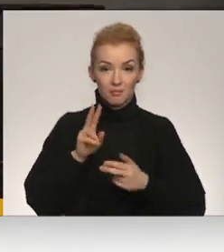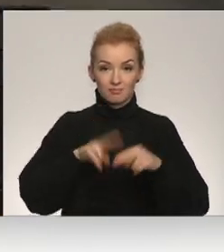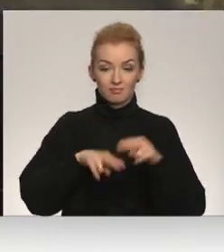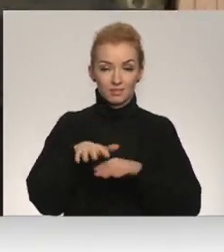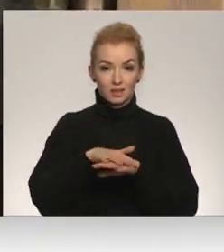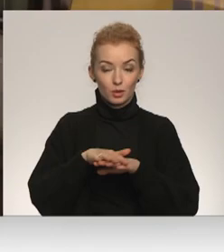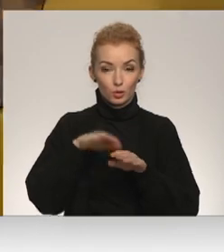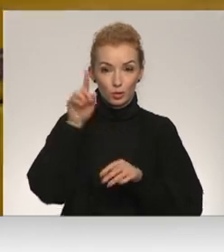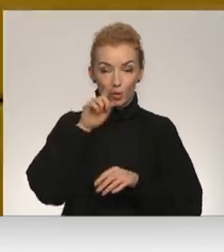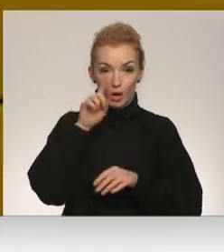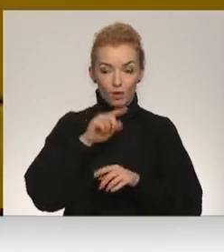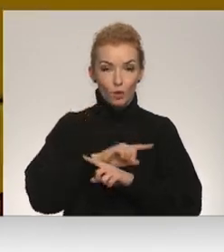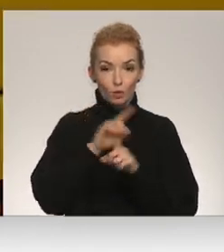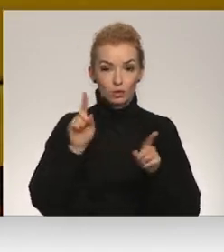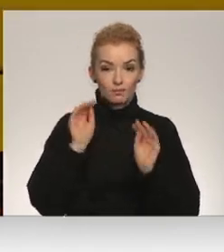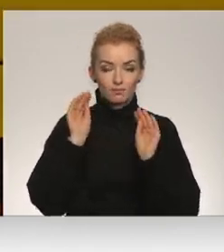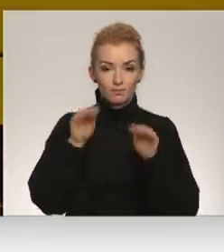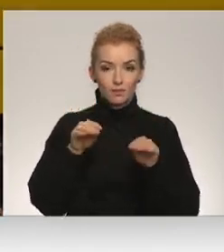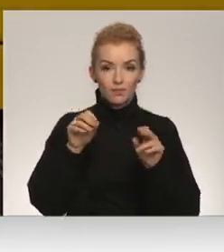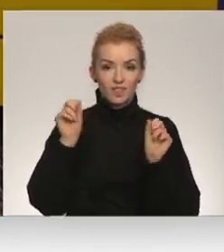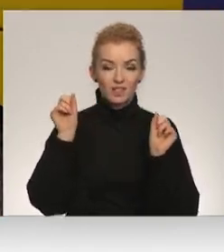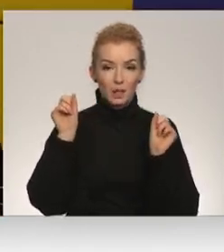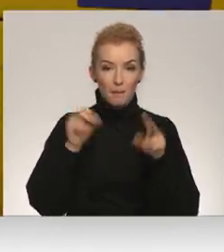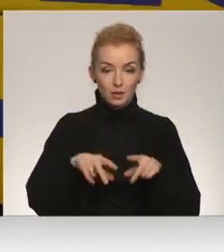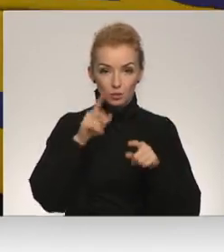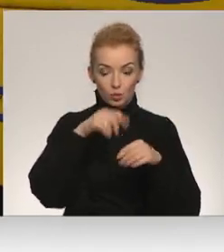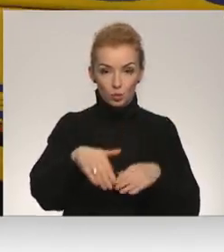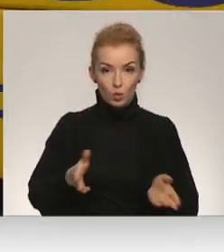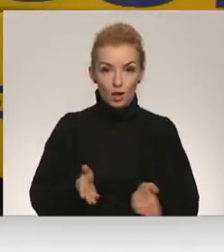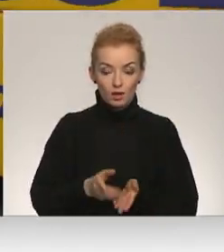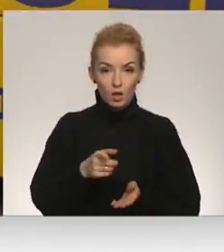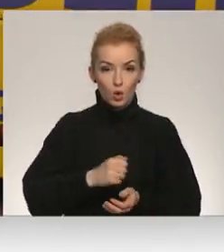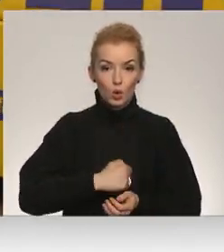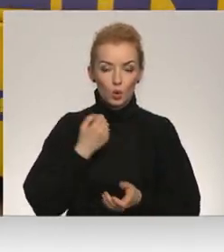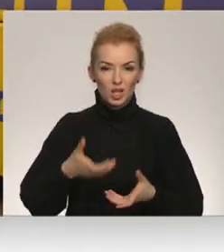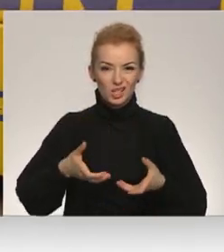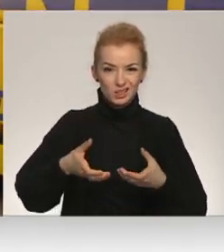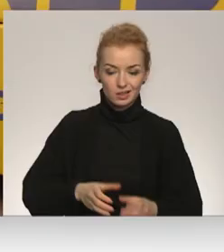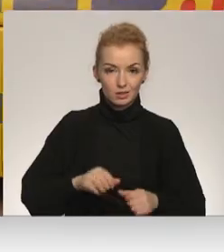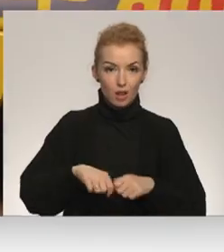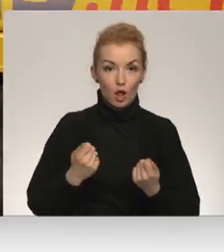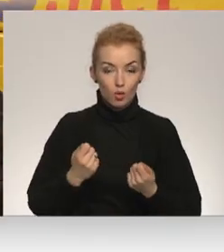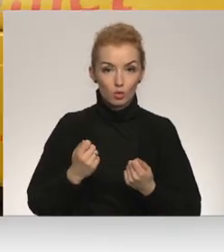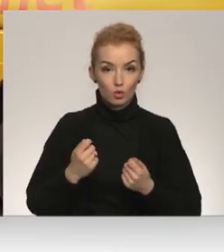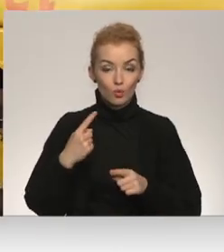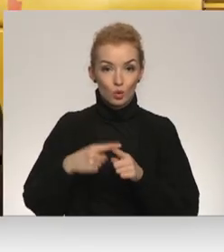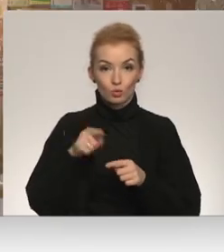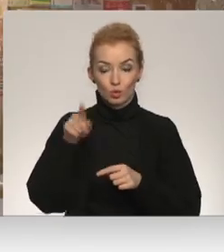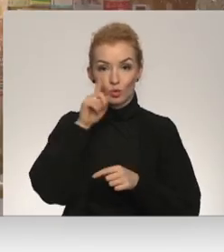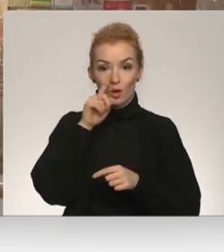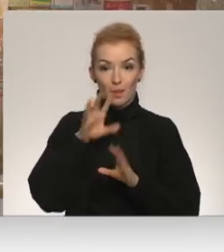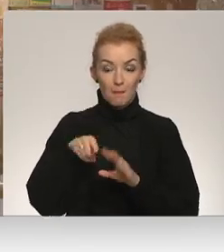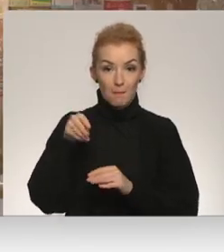sabiedriskās tualetes, uzreiz jāuzstāda specializētus klozetpodus, ko grūtāk nolaust. Turklāt tajās tualetēs, kurās